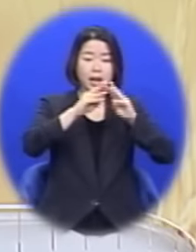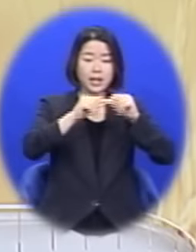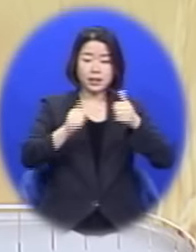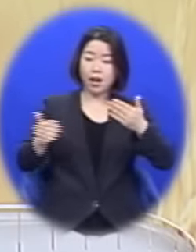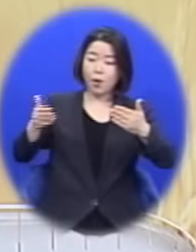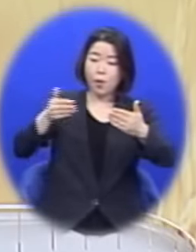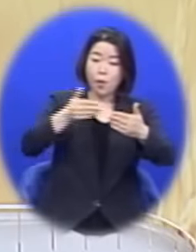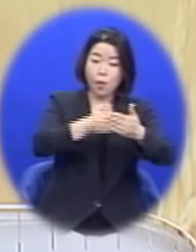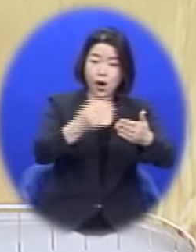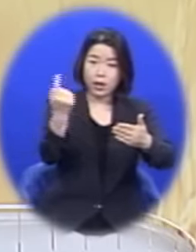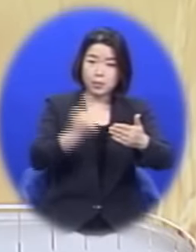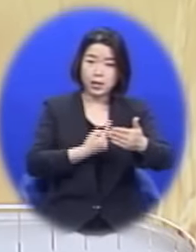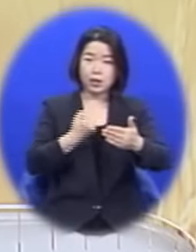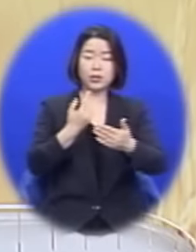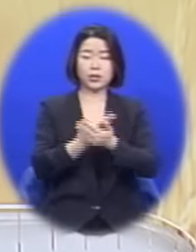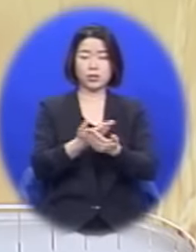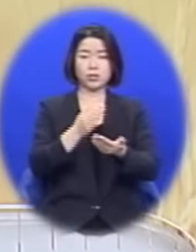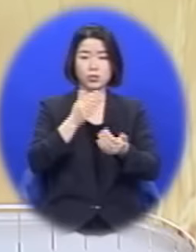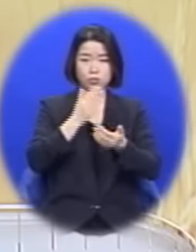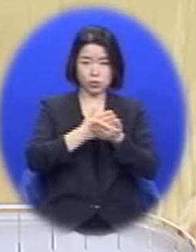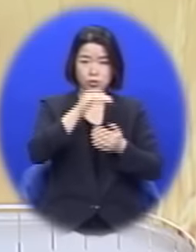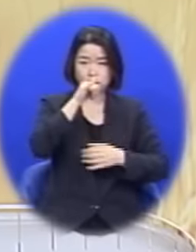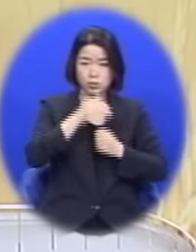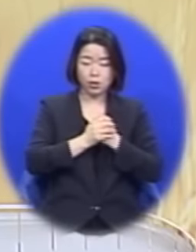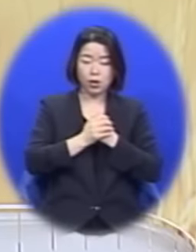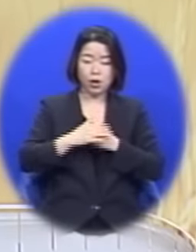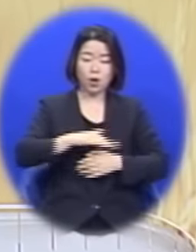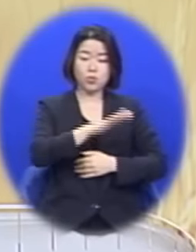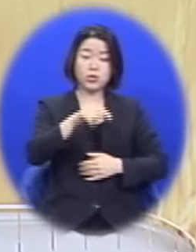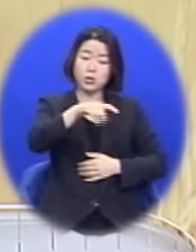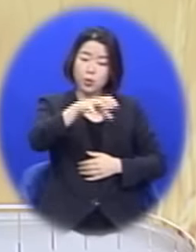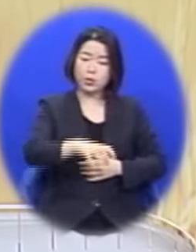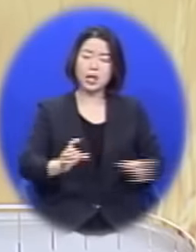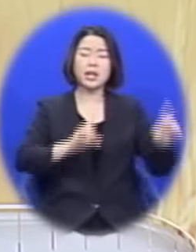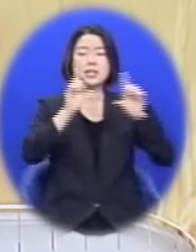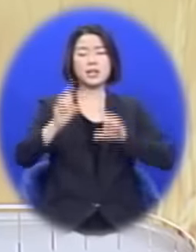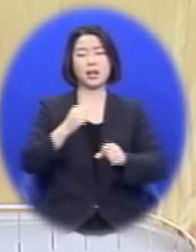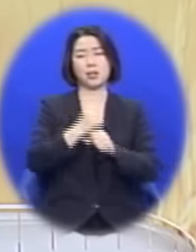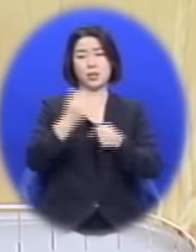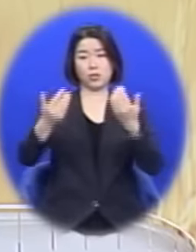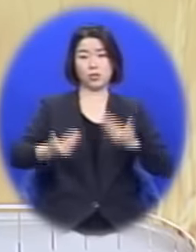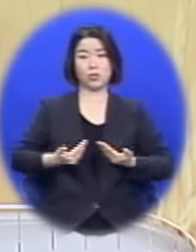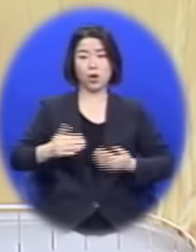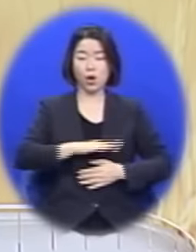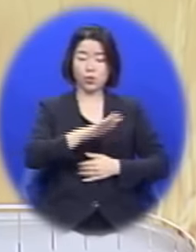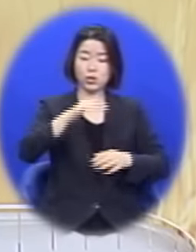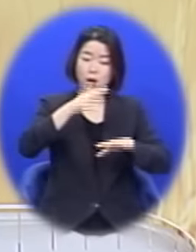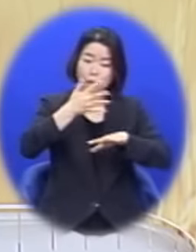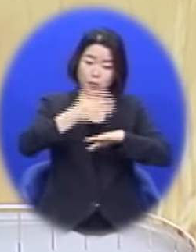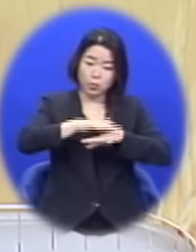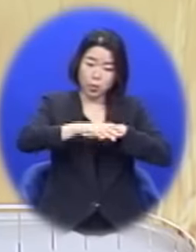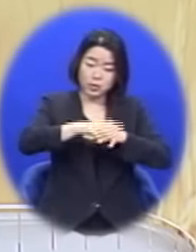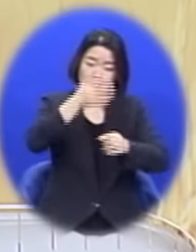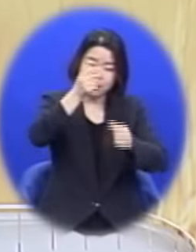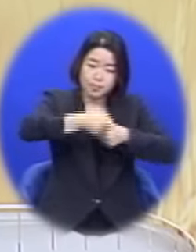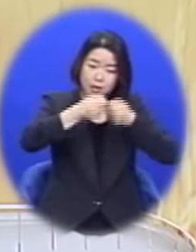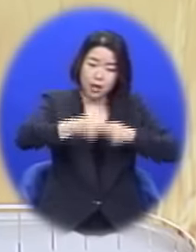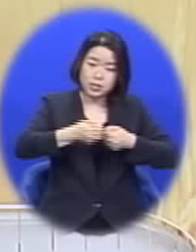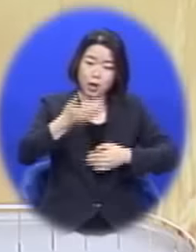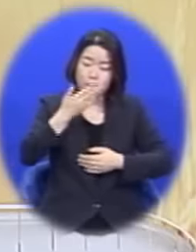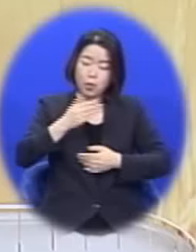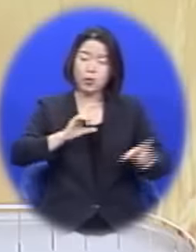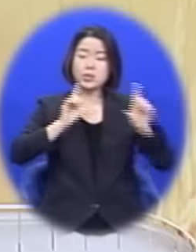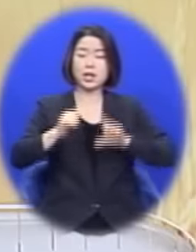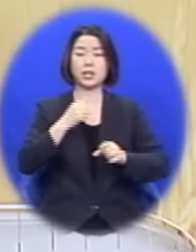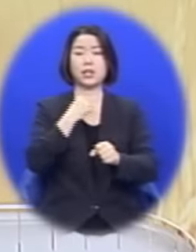하셨잖아. 여기서 우리가 이제 정착하게 하셨잖아. 이제 우리가 농사 지어서 먹게 해주셨잖아. 이거는 우리가 하나님께